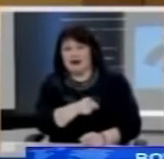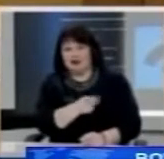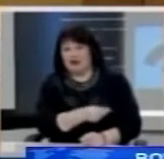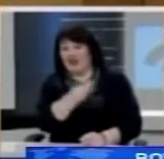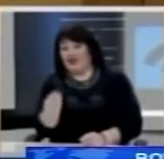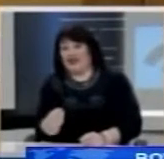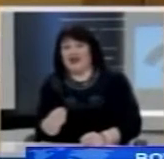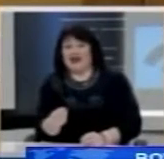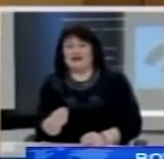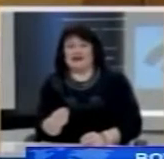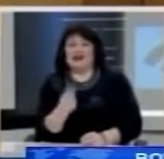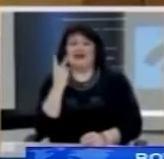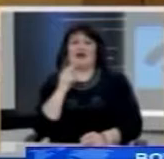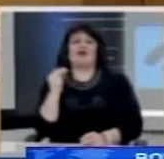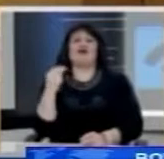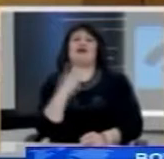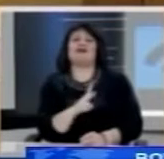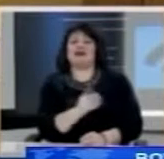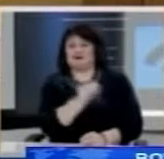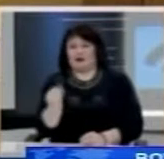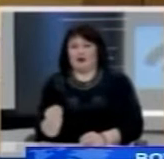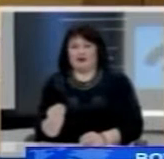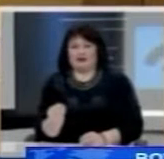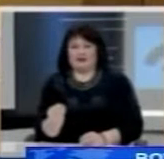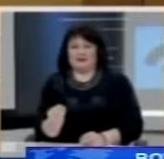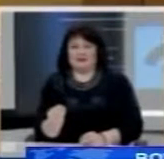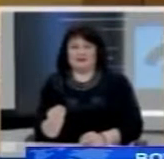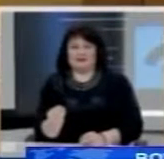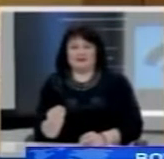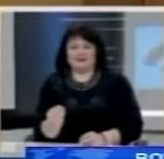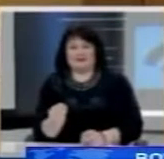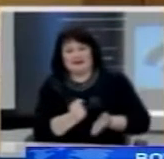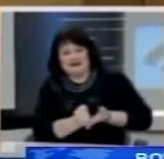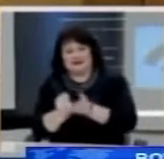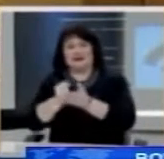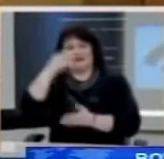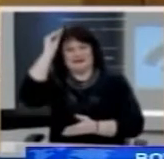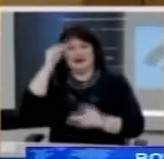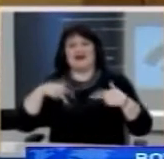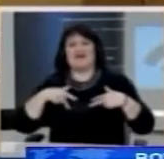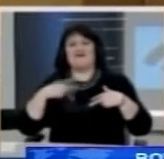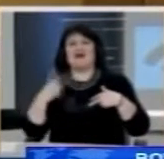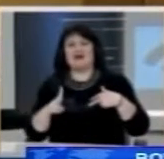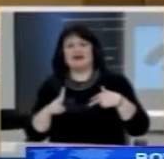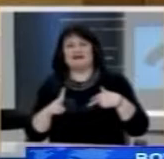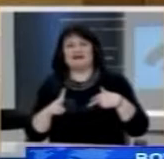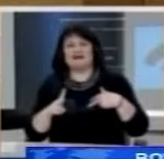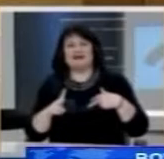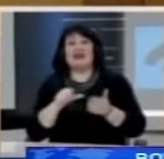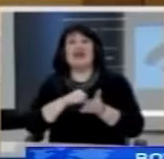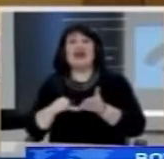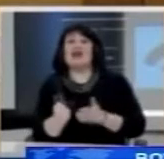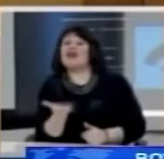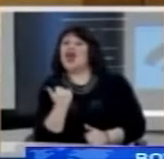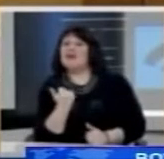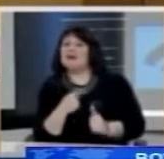δανείζει 2 βουλευτές του για να στηριχθεί ο κύριος Τσίπρας, τους οποίους δεν